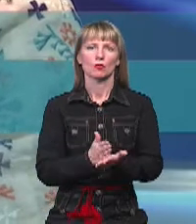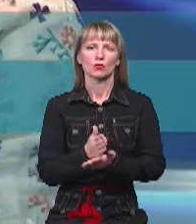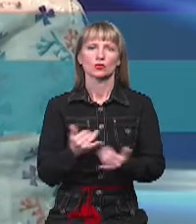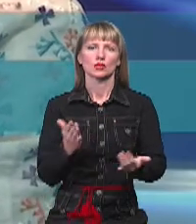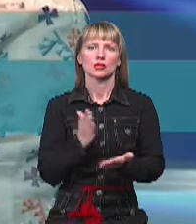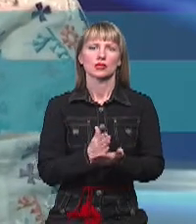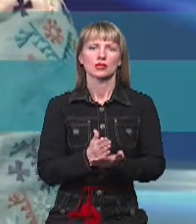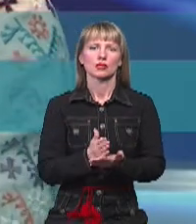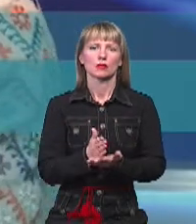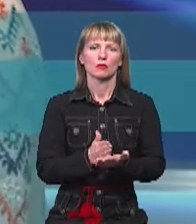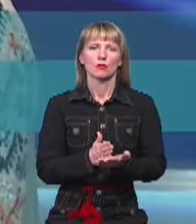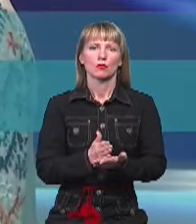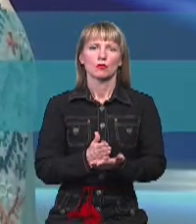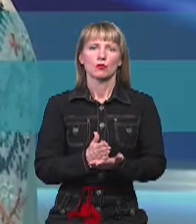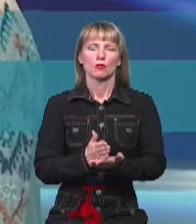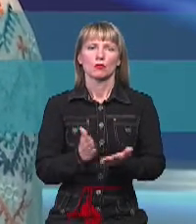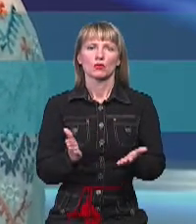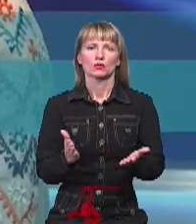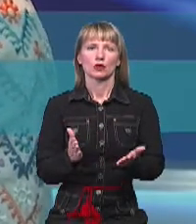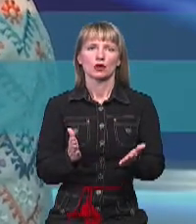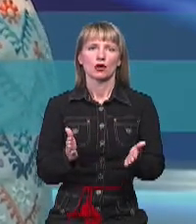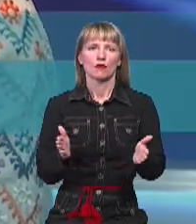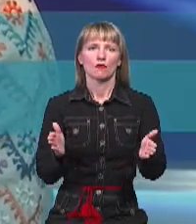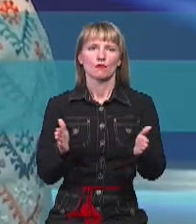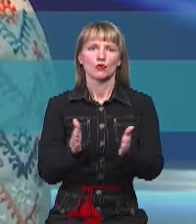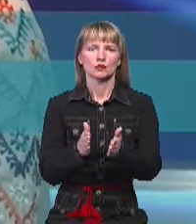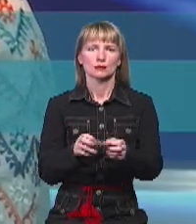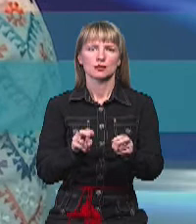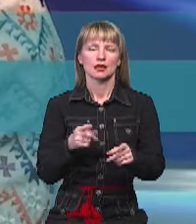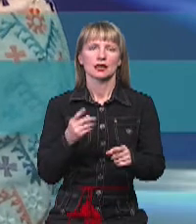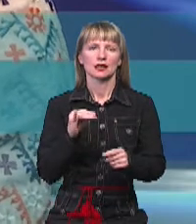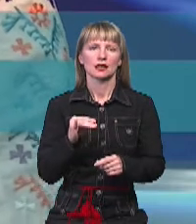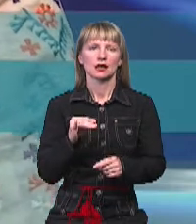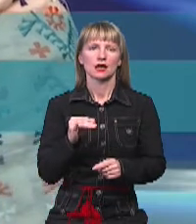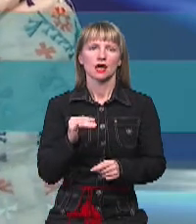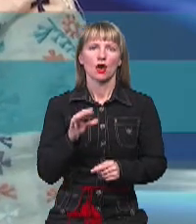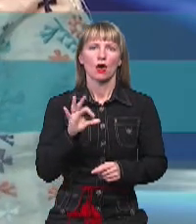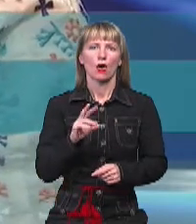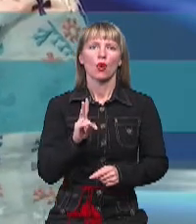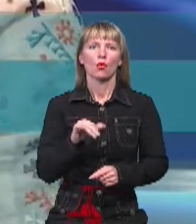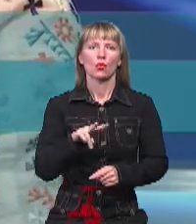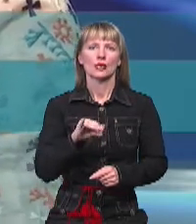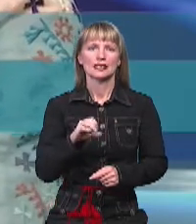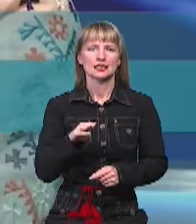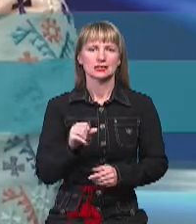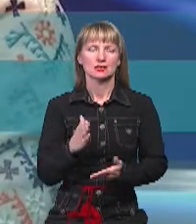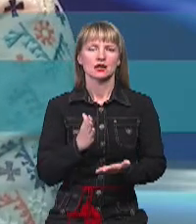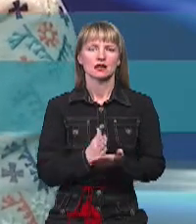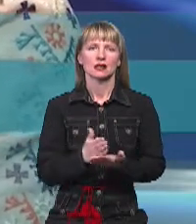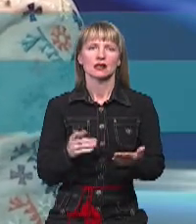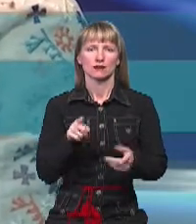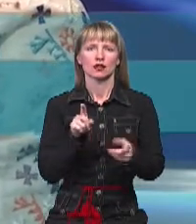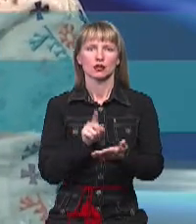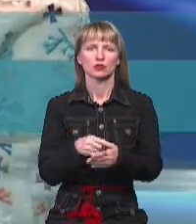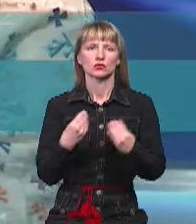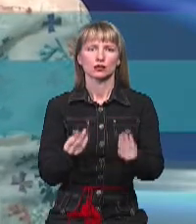є і послуги вузьких спеціалістів, зокрема, там і окуліста, і, ну, наскільки я розумію, там ще кілька таких моментів, які теж ви маєте надавати.